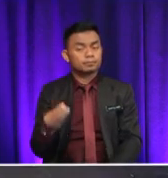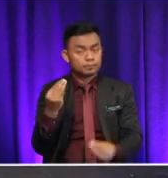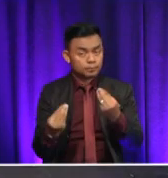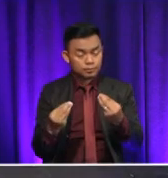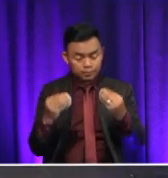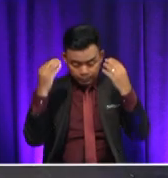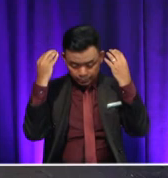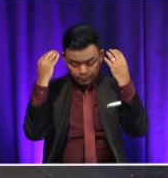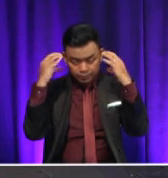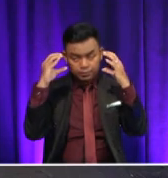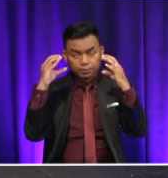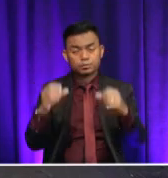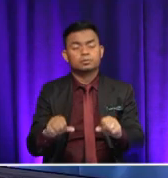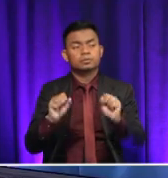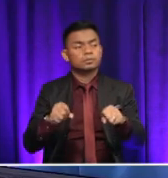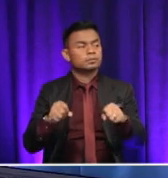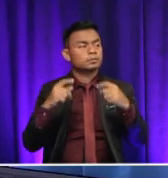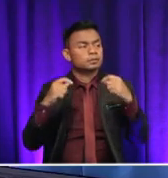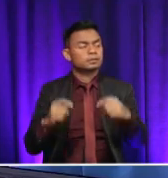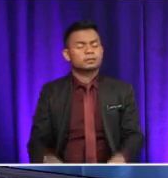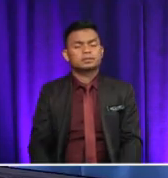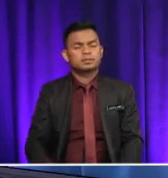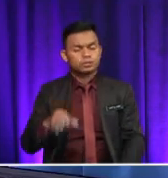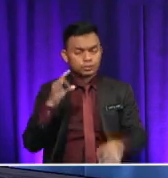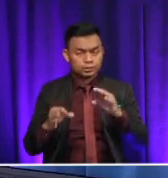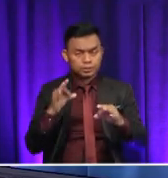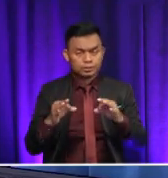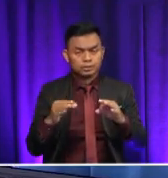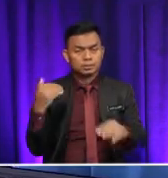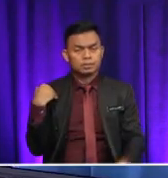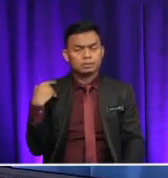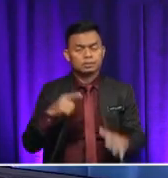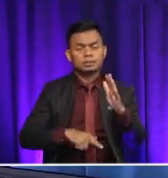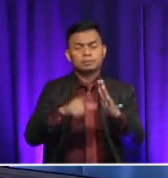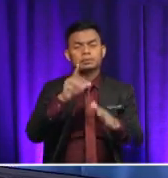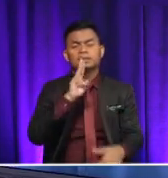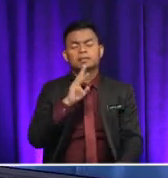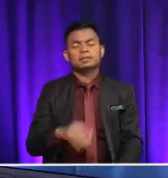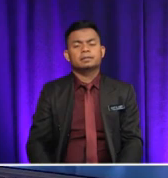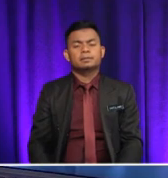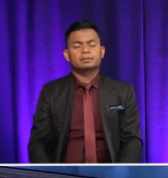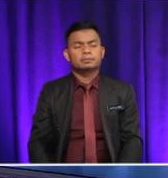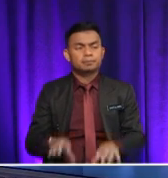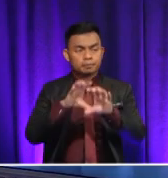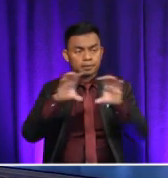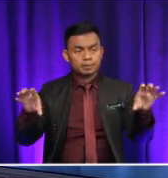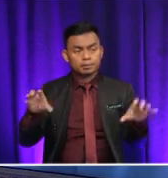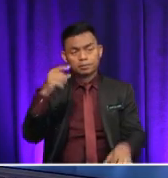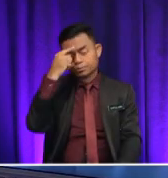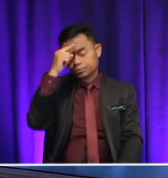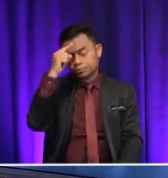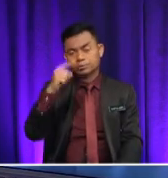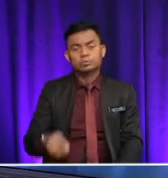ada ataupun dalam tangki itu ada lebihan air 4 itu untuk mengalikan air keluar daripada tangki